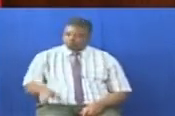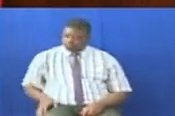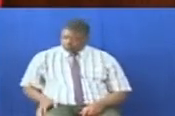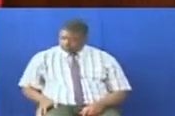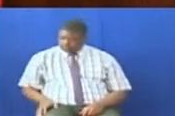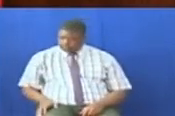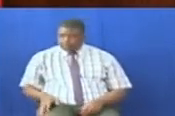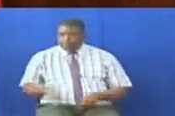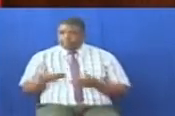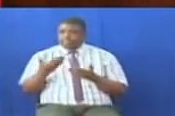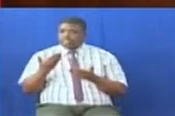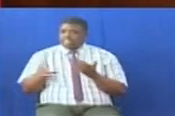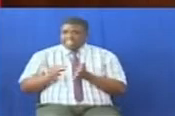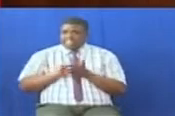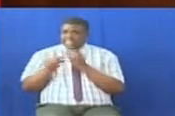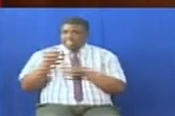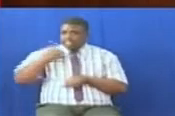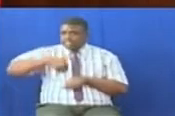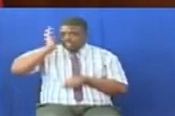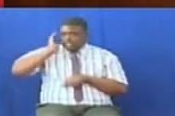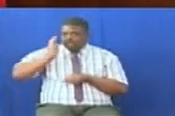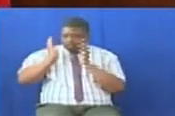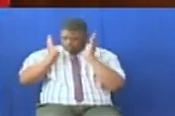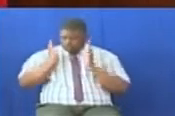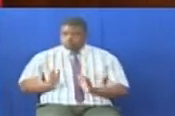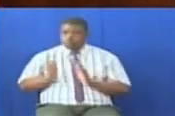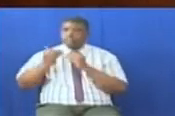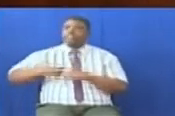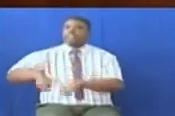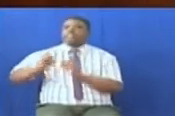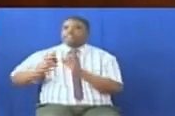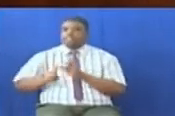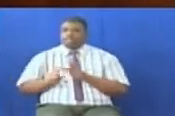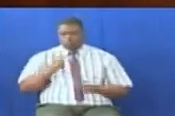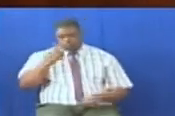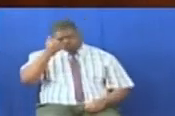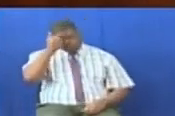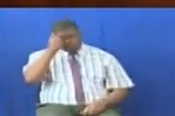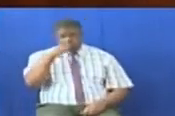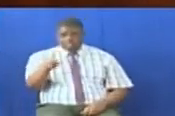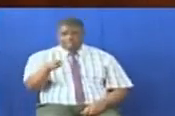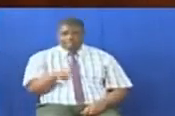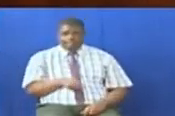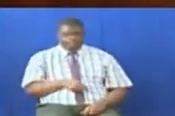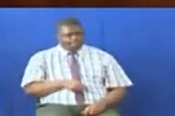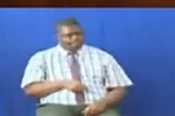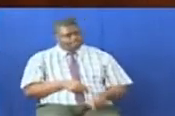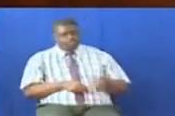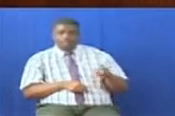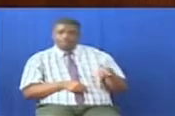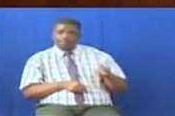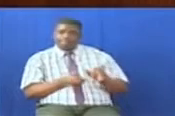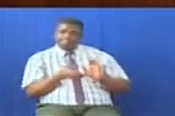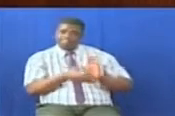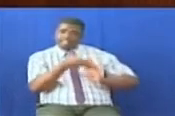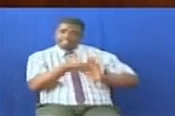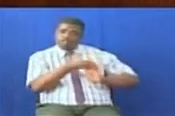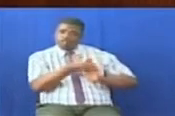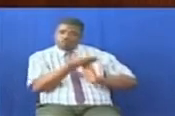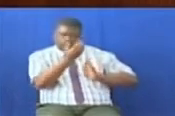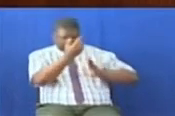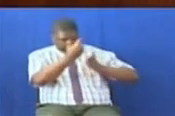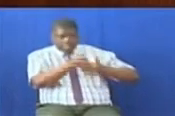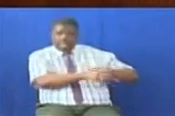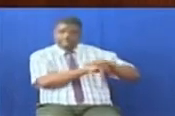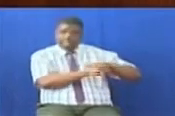Naibu Spika, itakumbukwa kwamba hapa katikati fedha nyingi, zile on sources nyingi za halmashauri zetu zimechukuliwa